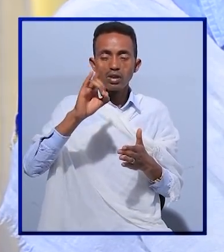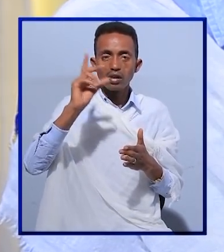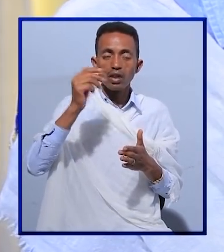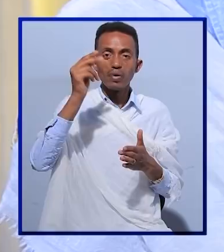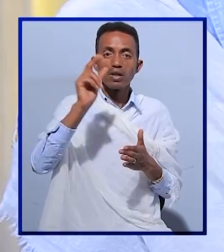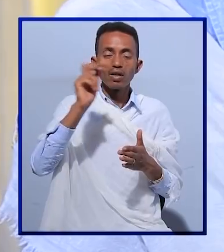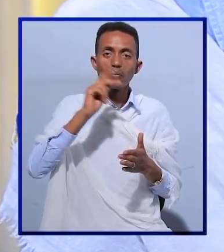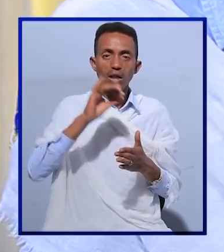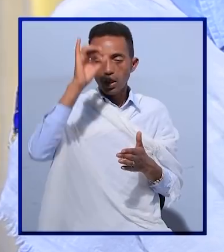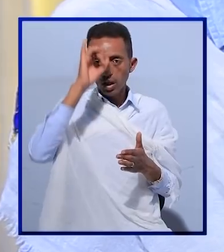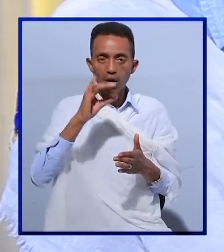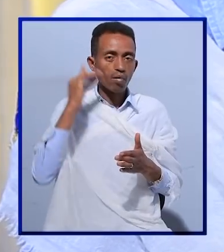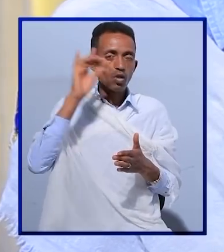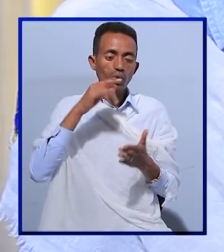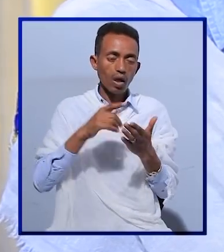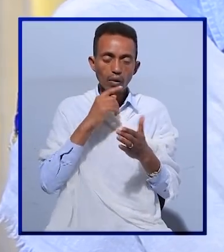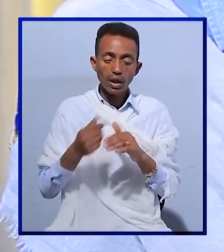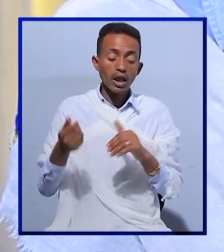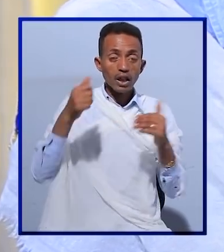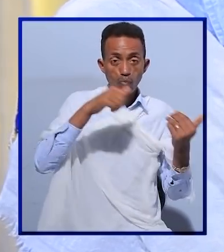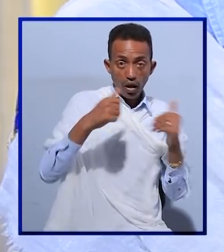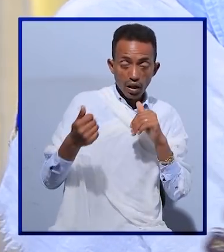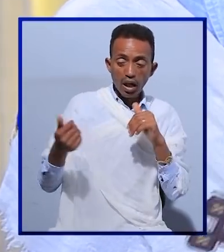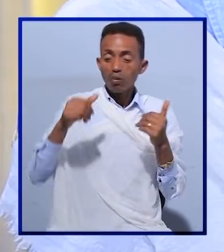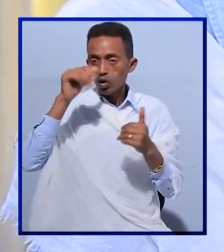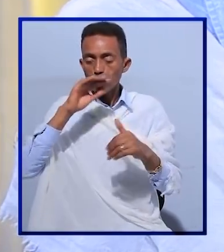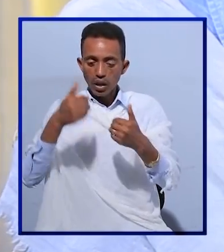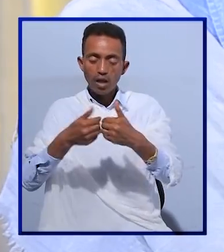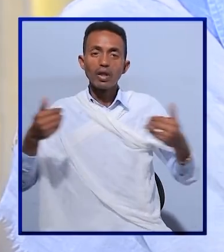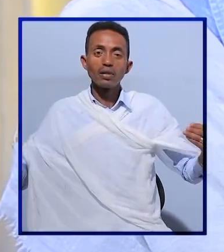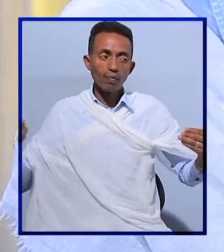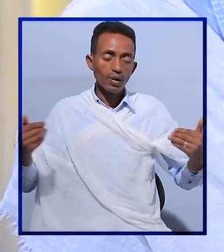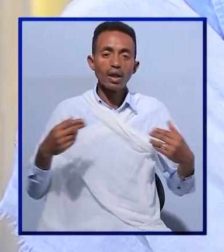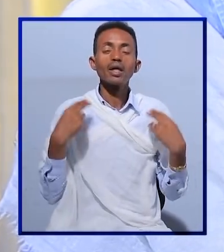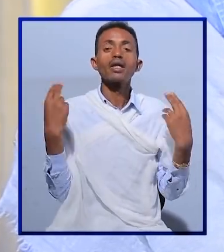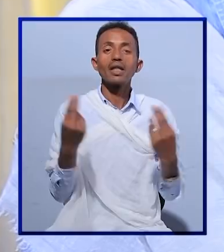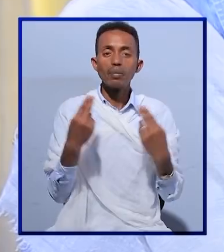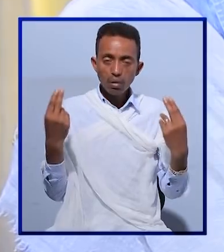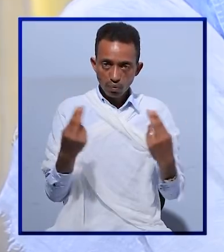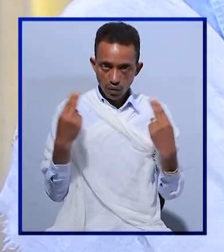ወይም ደግሞ የእልብረዲው ሊቀ ጳጳስ የነበረው ቅዱስ ያዕቆብ ነው። ጥሙቃንን ከኢጥሙቃን ለመለየት